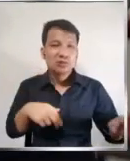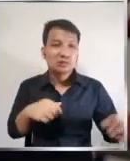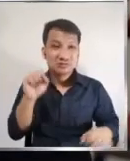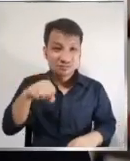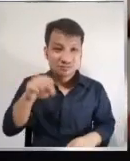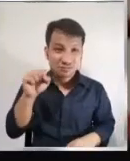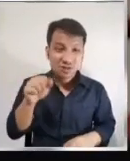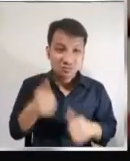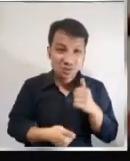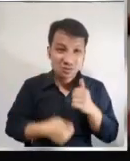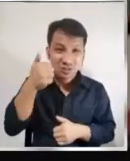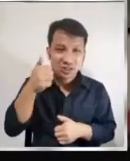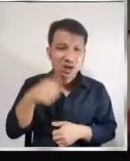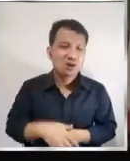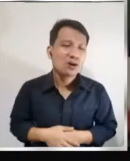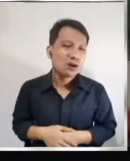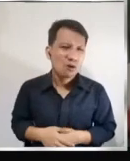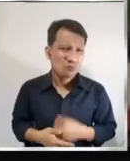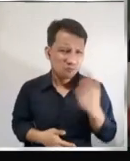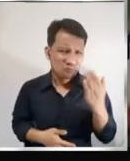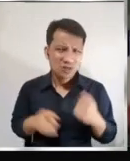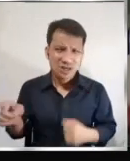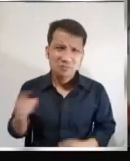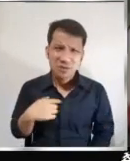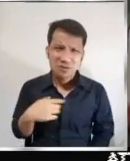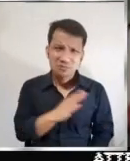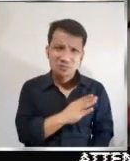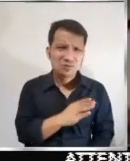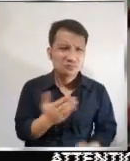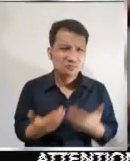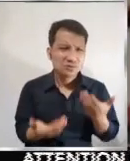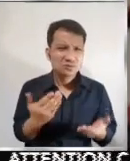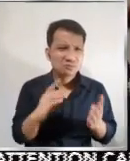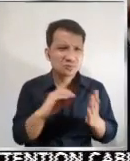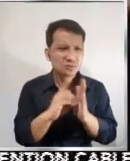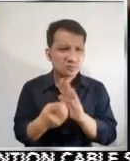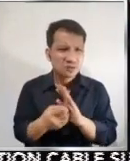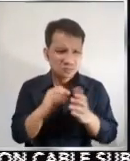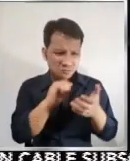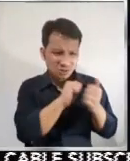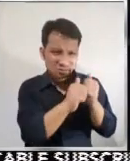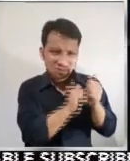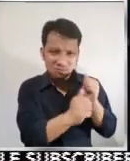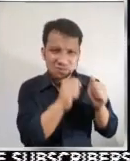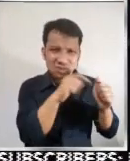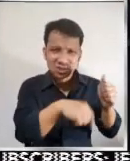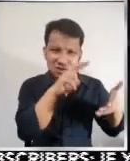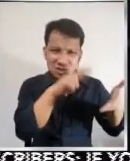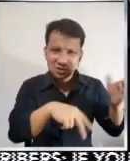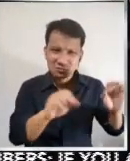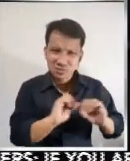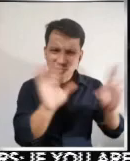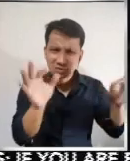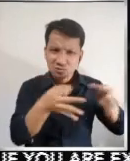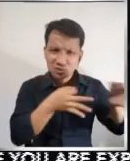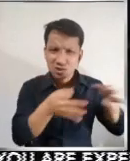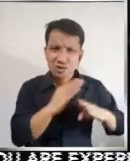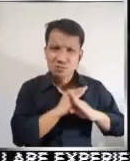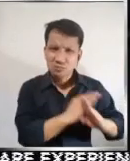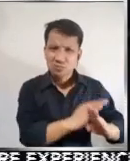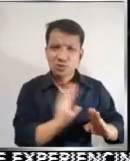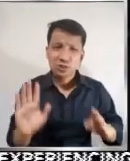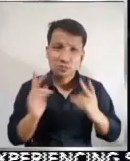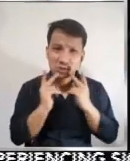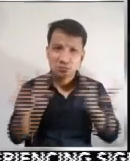panukala. Ayon sa kongresista, may mga definition daw sa panukala na kailangan munang linawin para maprotektahan ang publiko. Kailangan din